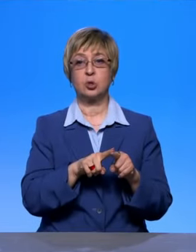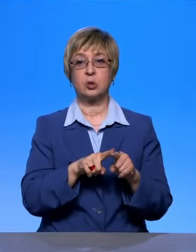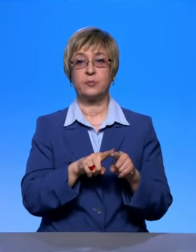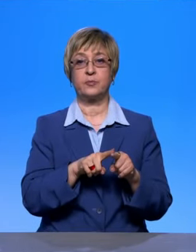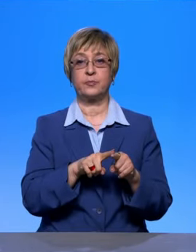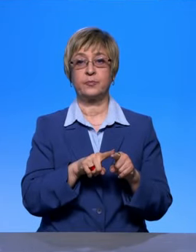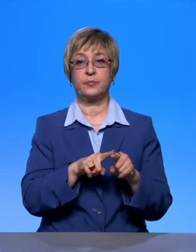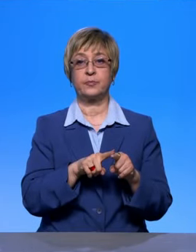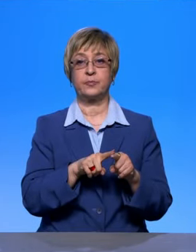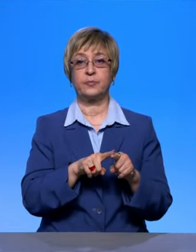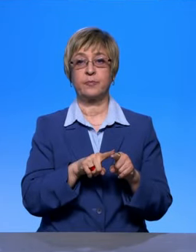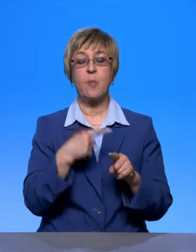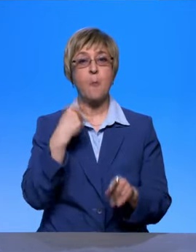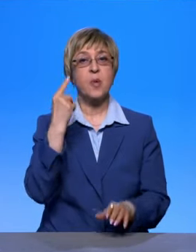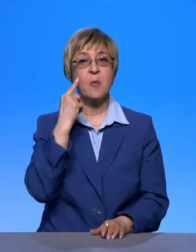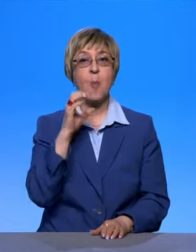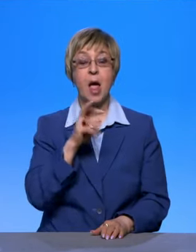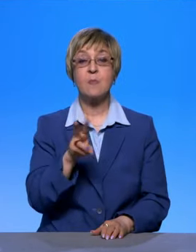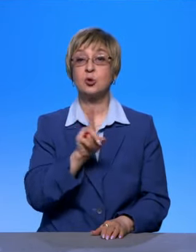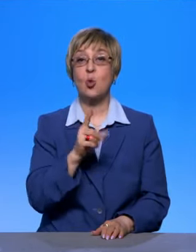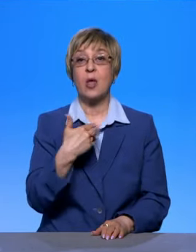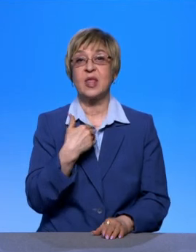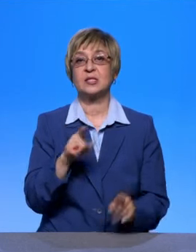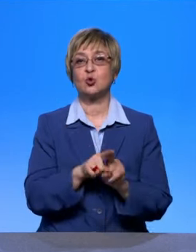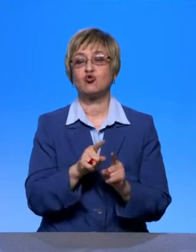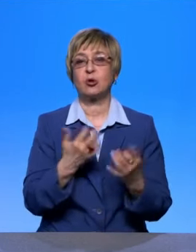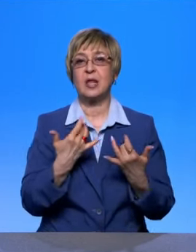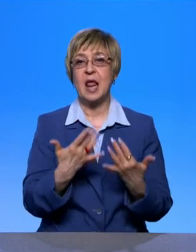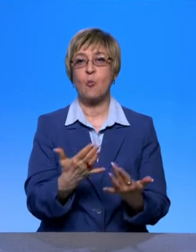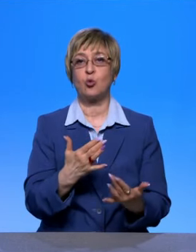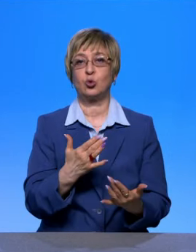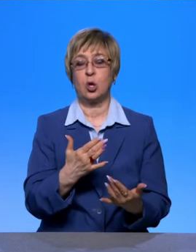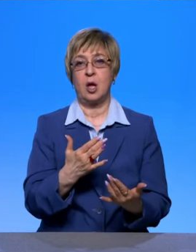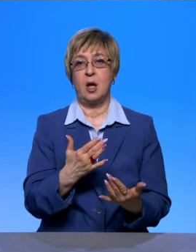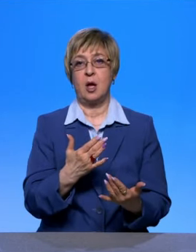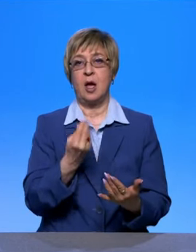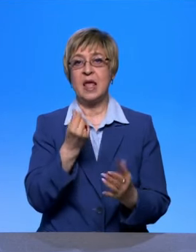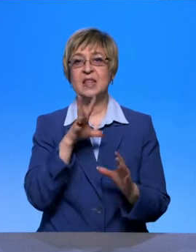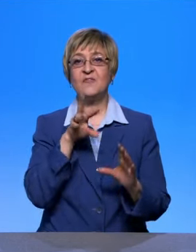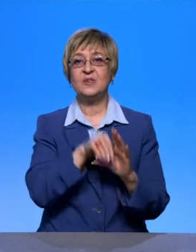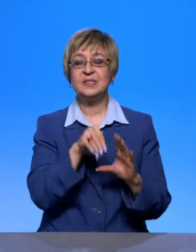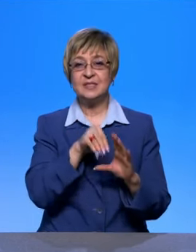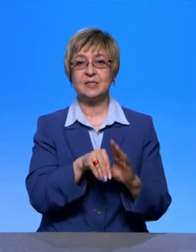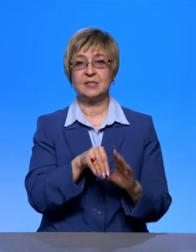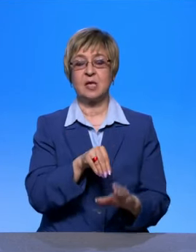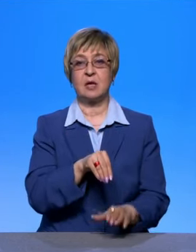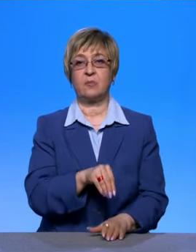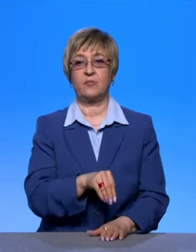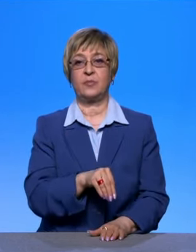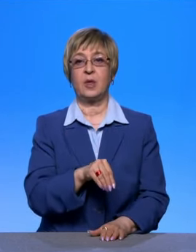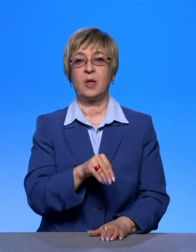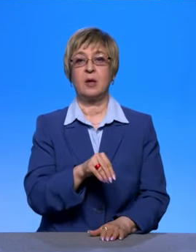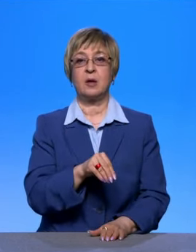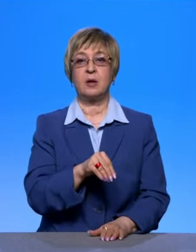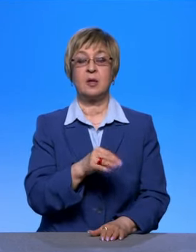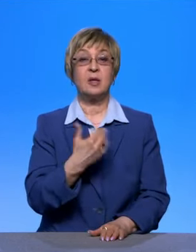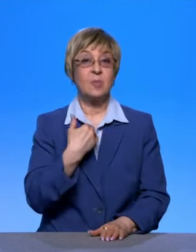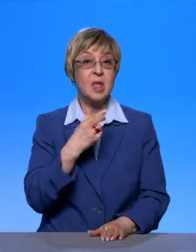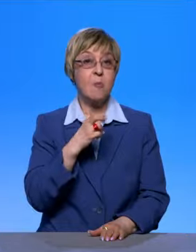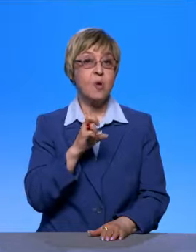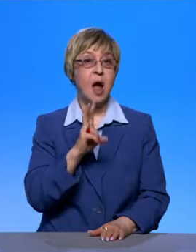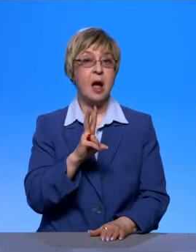производительность труда, мы же понимаем тоже, что от нас тоже требует определенных инвестиций со своей стороны. И, конечно, мне бы, как